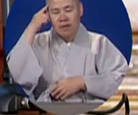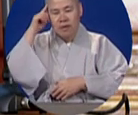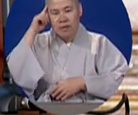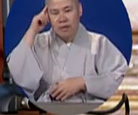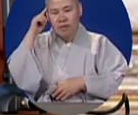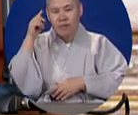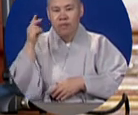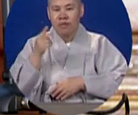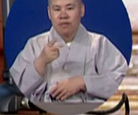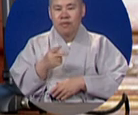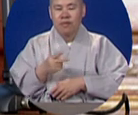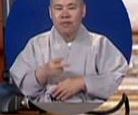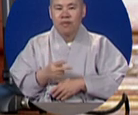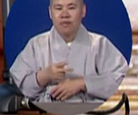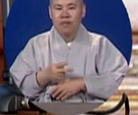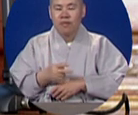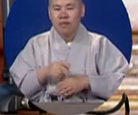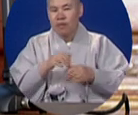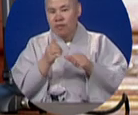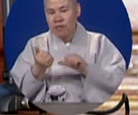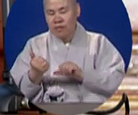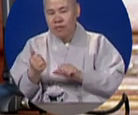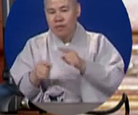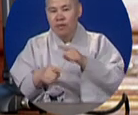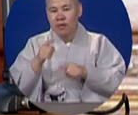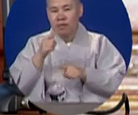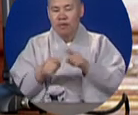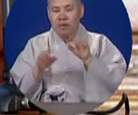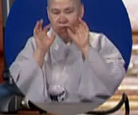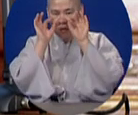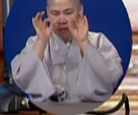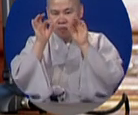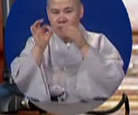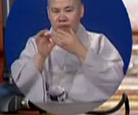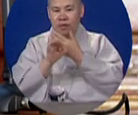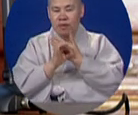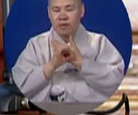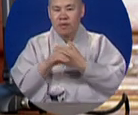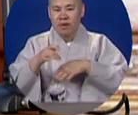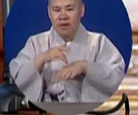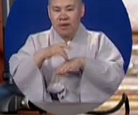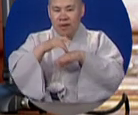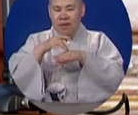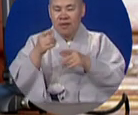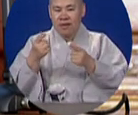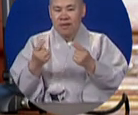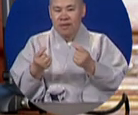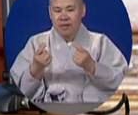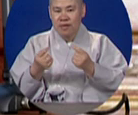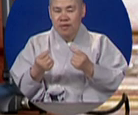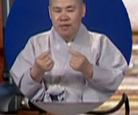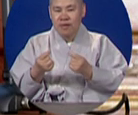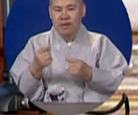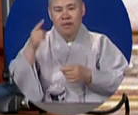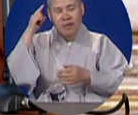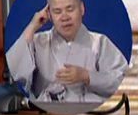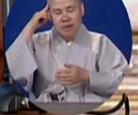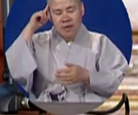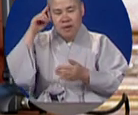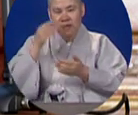이 죽은 나무를 또 보면 귀신 같다 이렇게 그려낸다든지